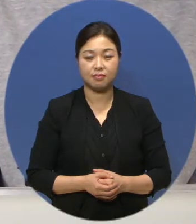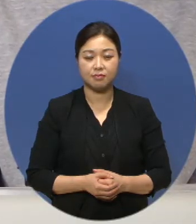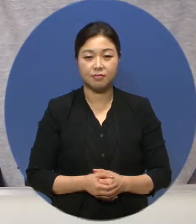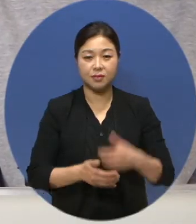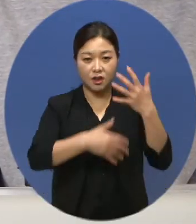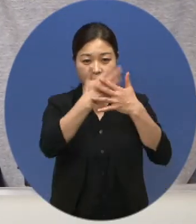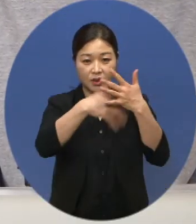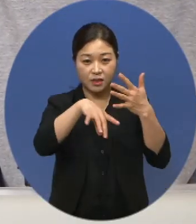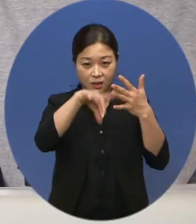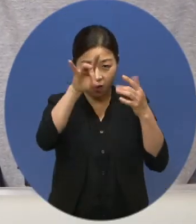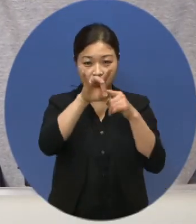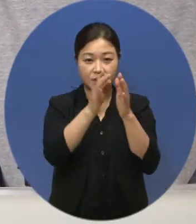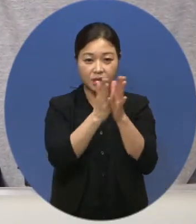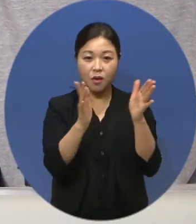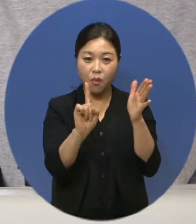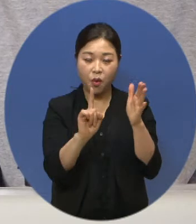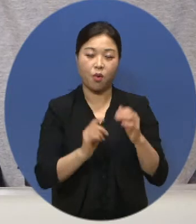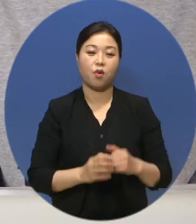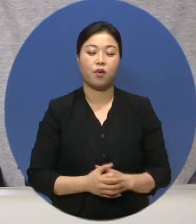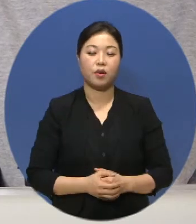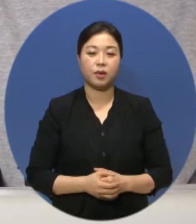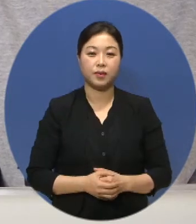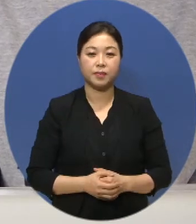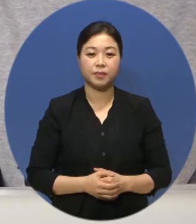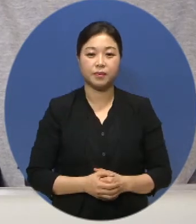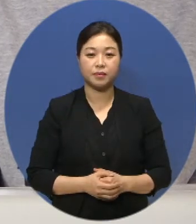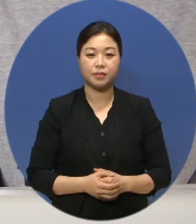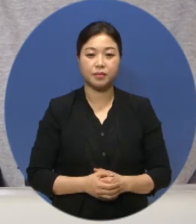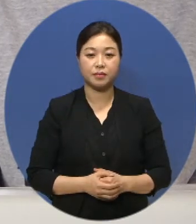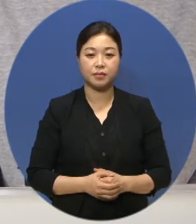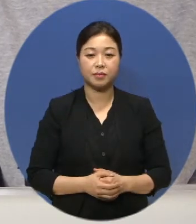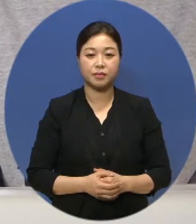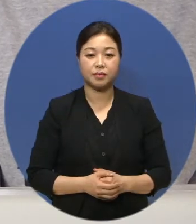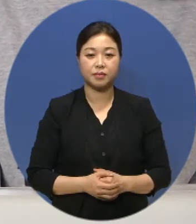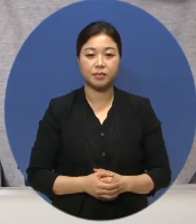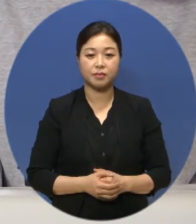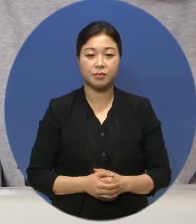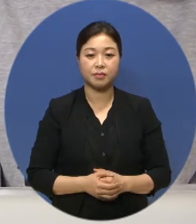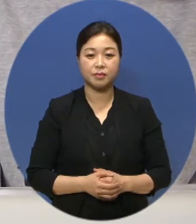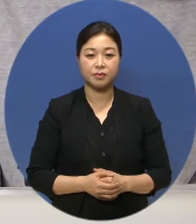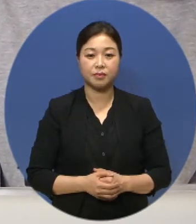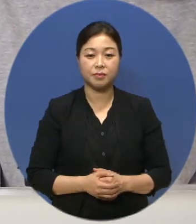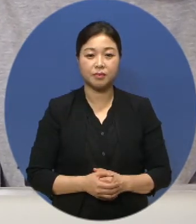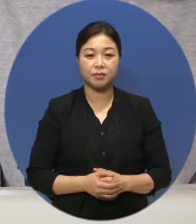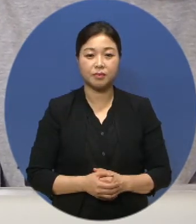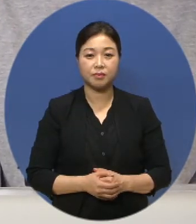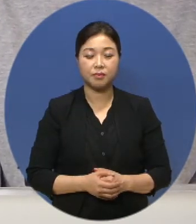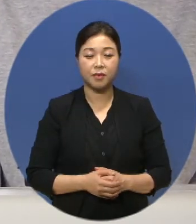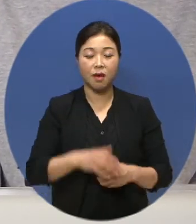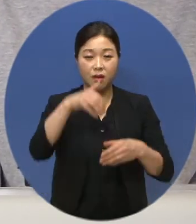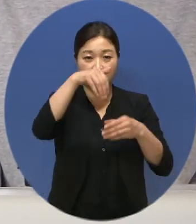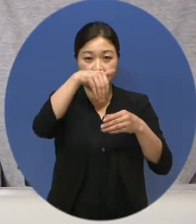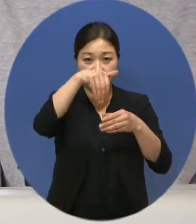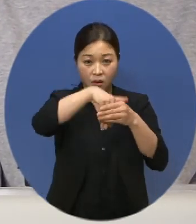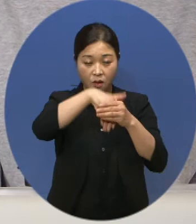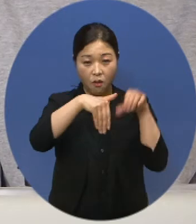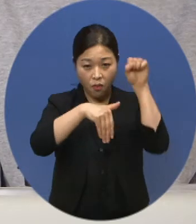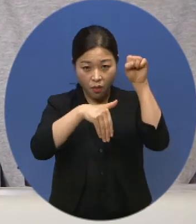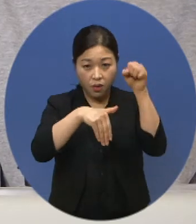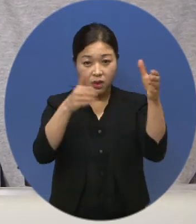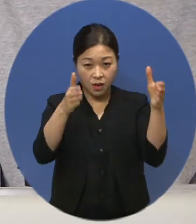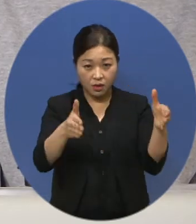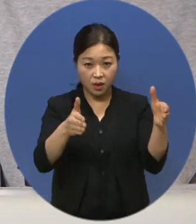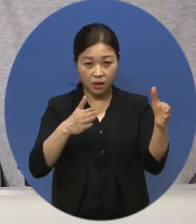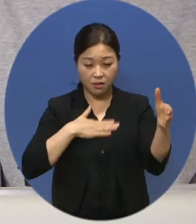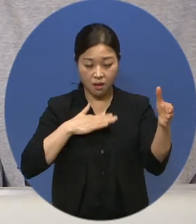영화를 출발하게 된 거는 버스 타고 가면서 그러니까 선거운동 기간에 제가 버스를 타고